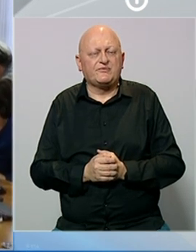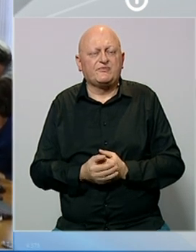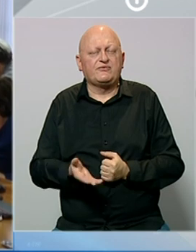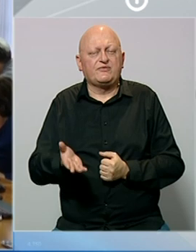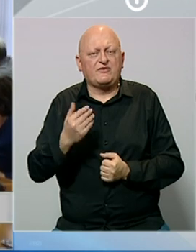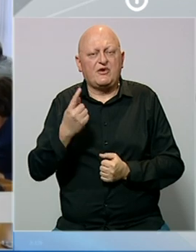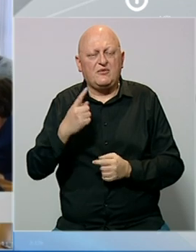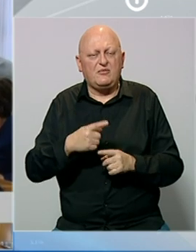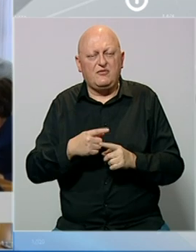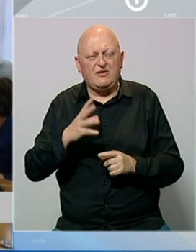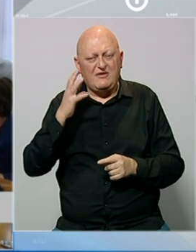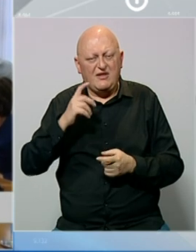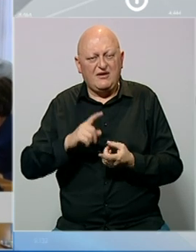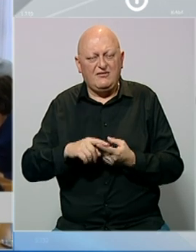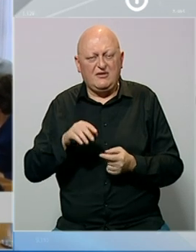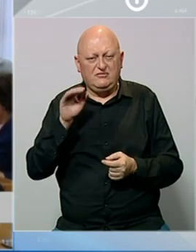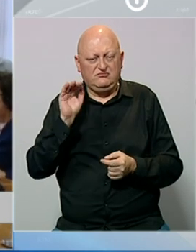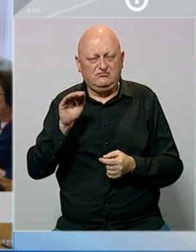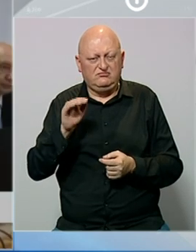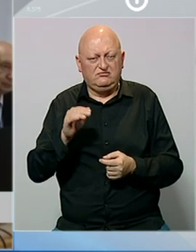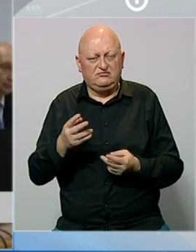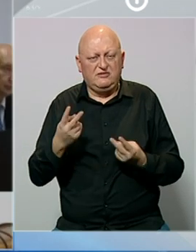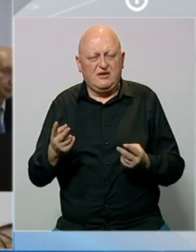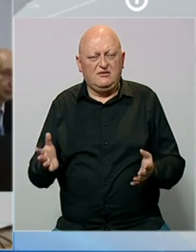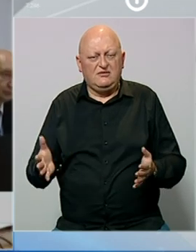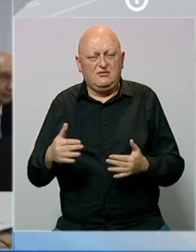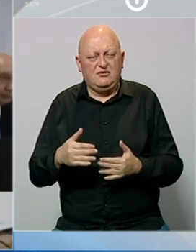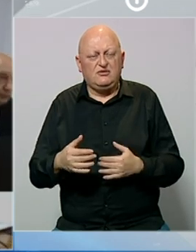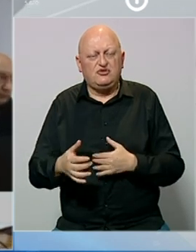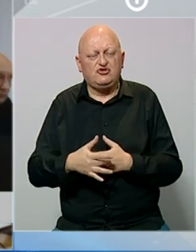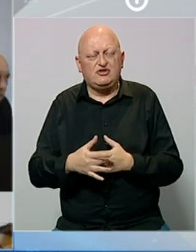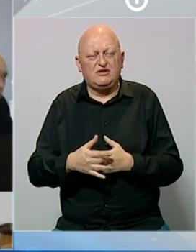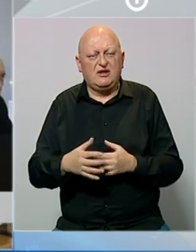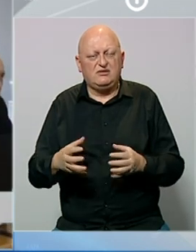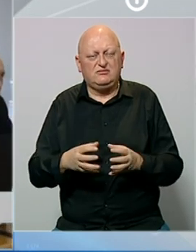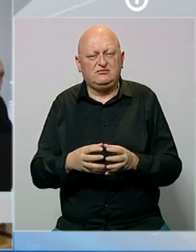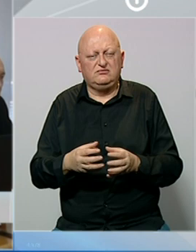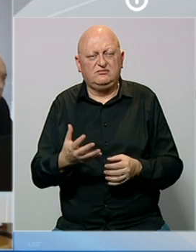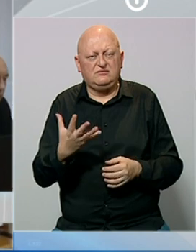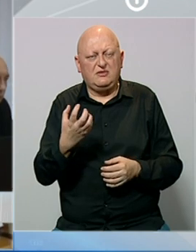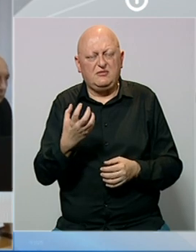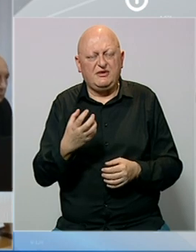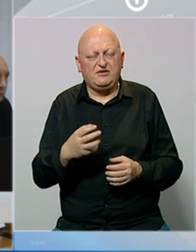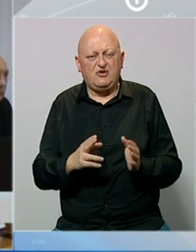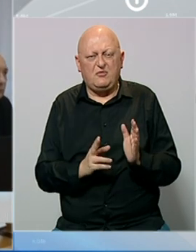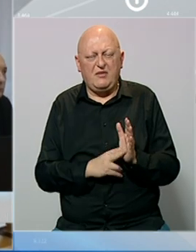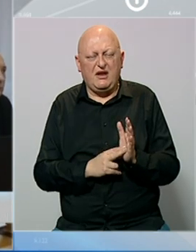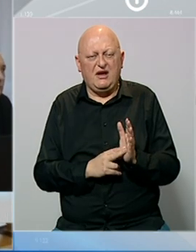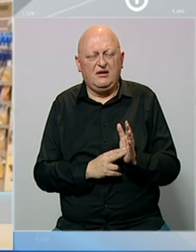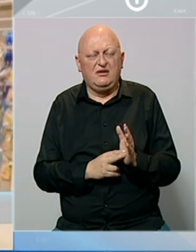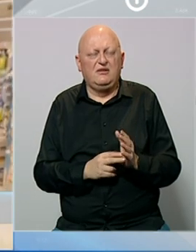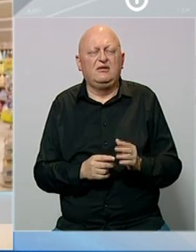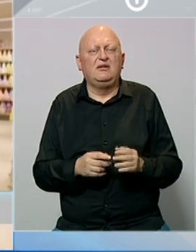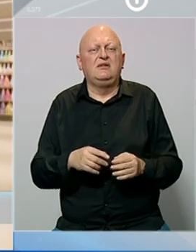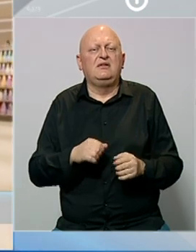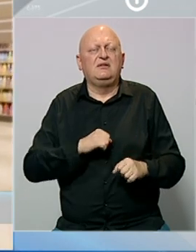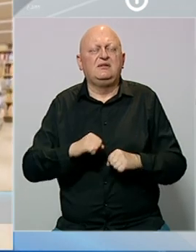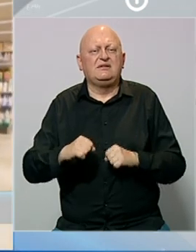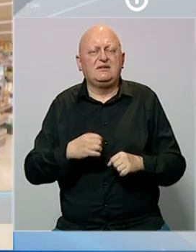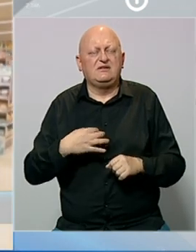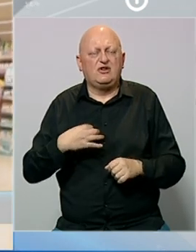Iako je prvobitno vlada Federacije najavila da će vrijednost paketa za socijalne kategorije iznositi 500 konvertibilnih maraka, iz